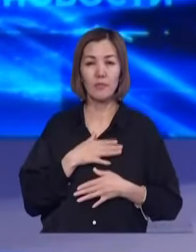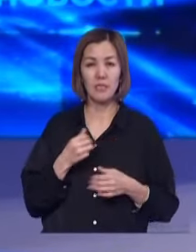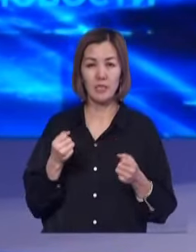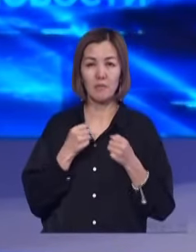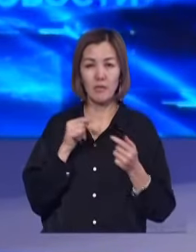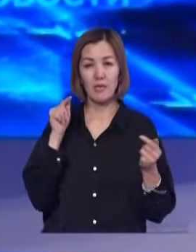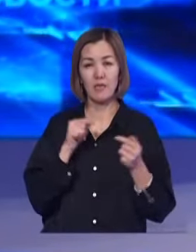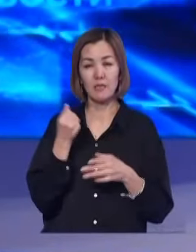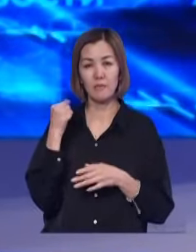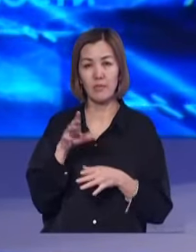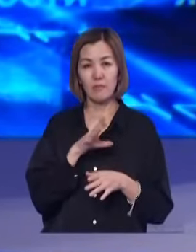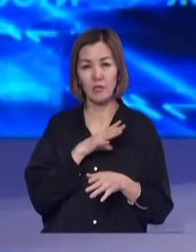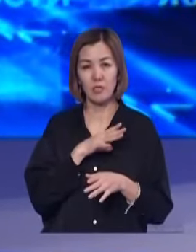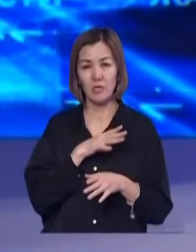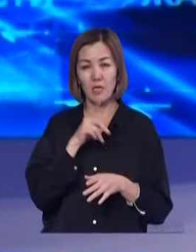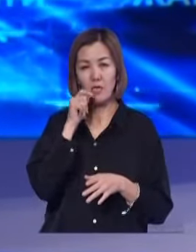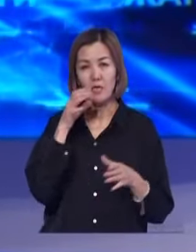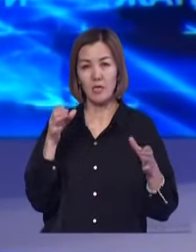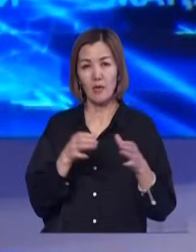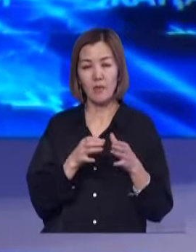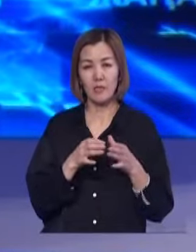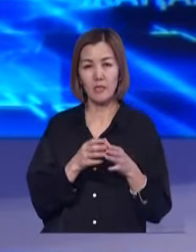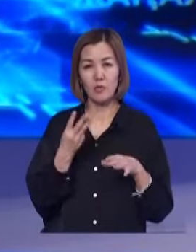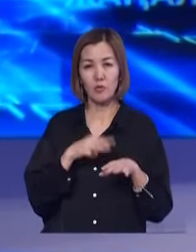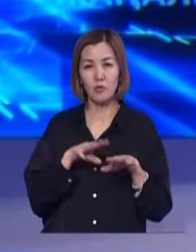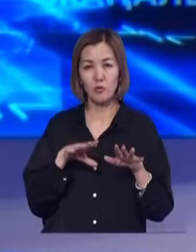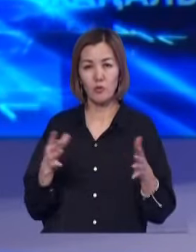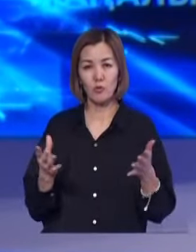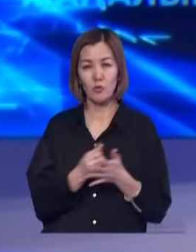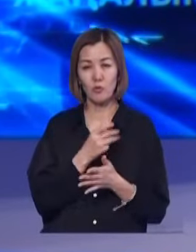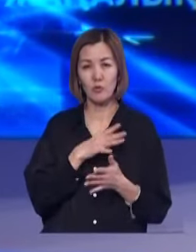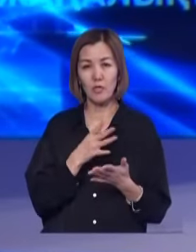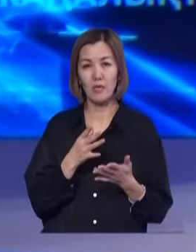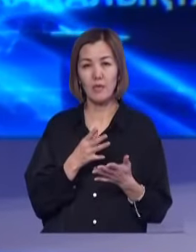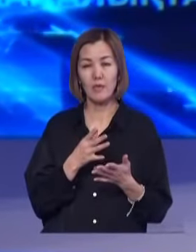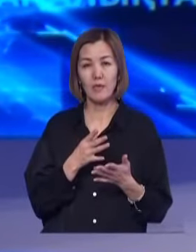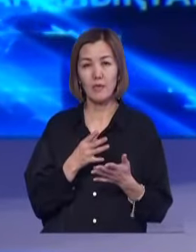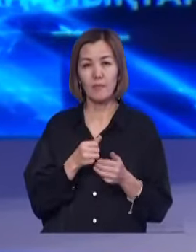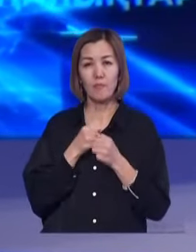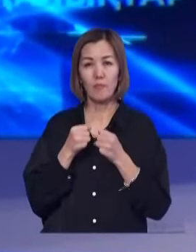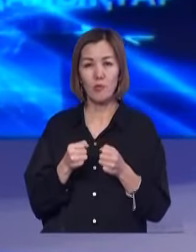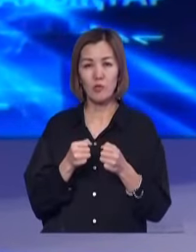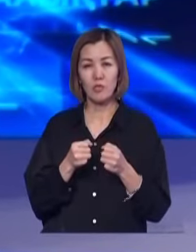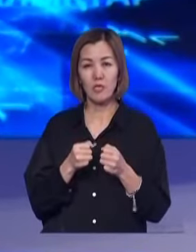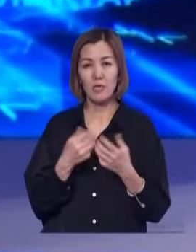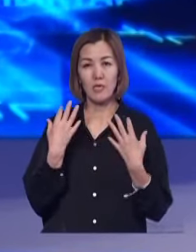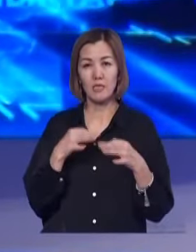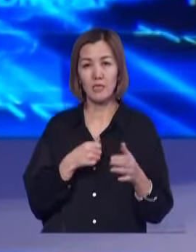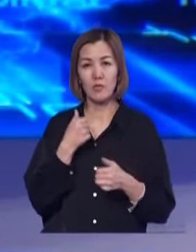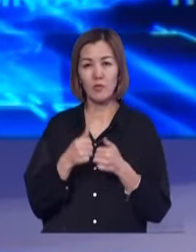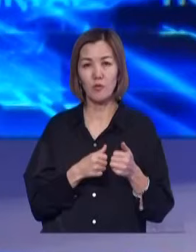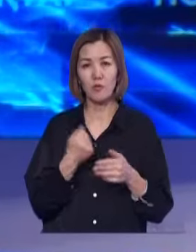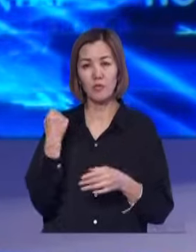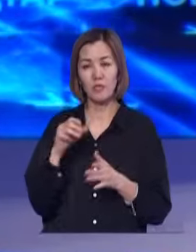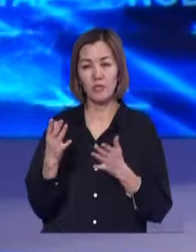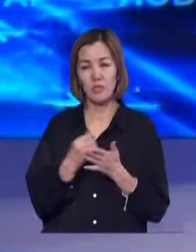отандастарымыз қарсыластарын айқын басымдылықпен ұтқан, ал ерлер құрамасы қола жүлдеге қол созды. Сонымен қатар боксшыларымыз да лицензиялық турнирде